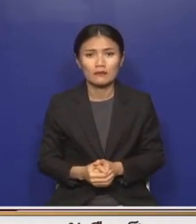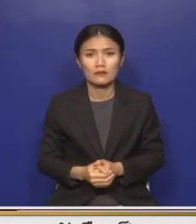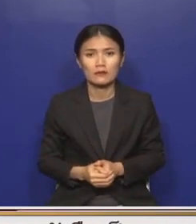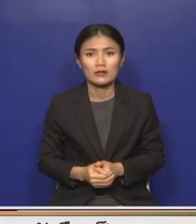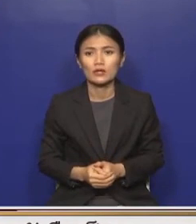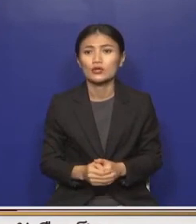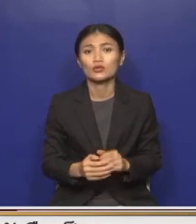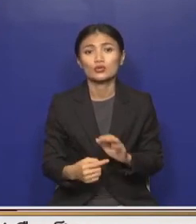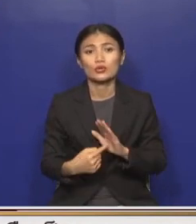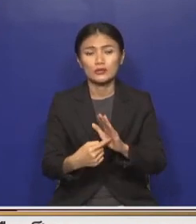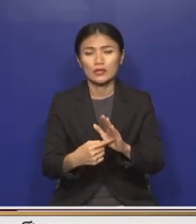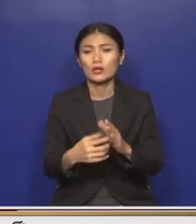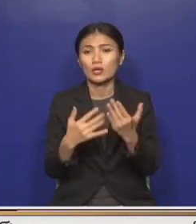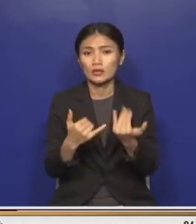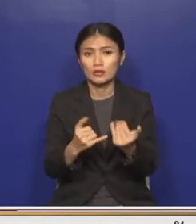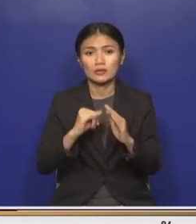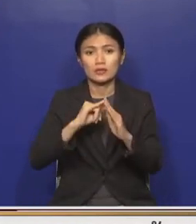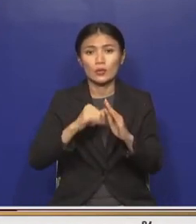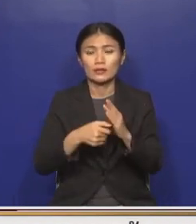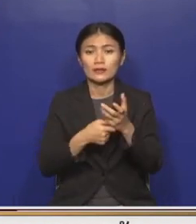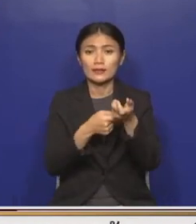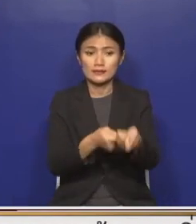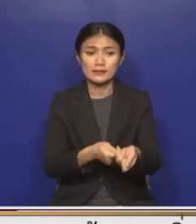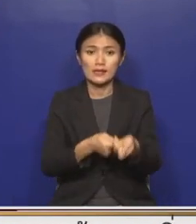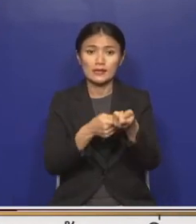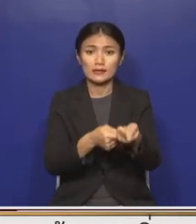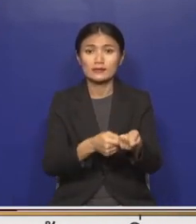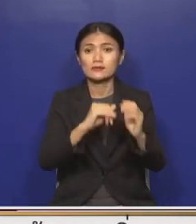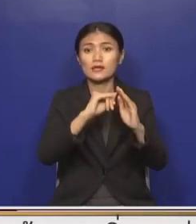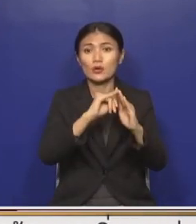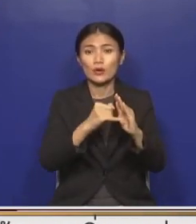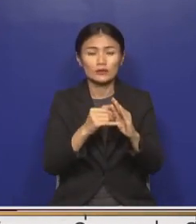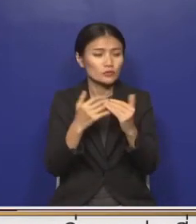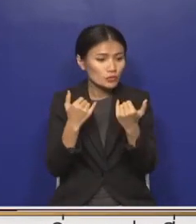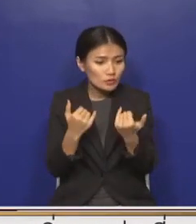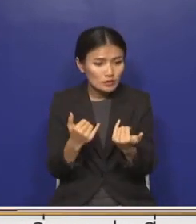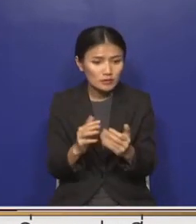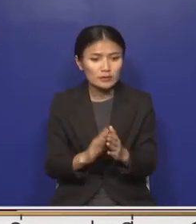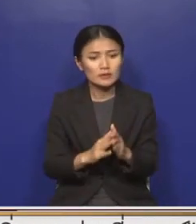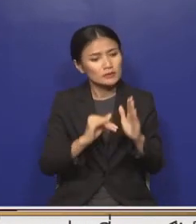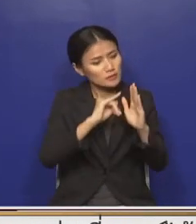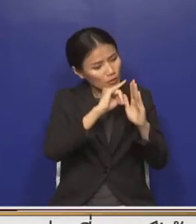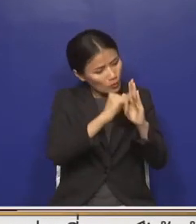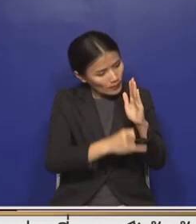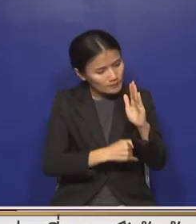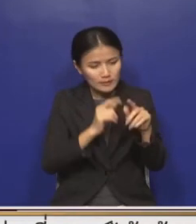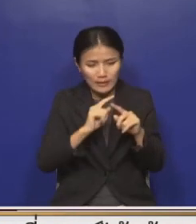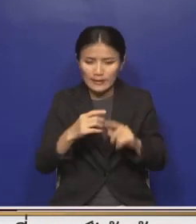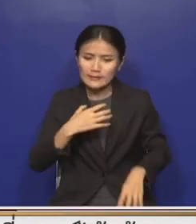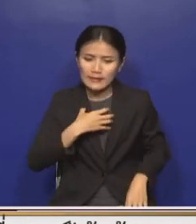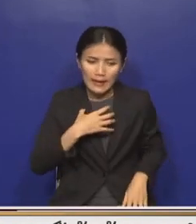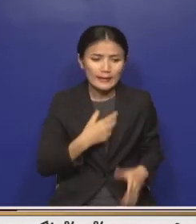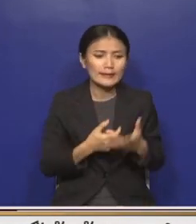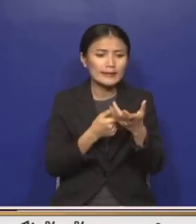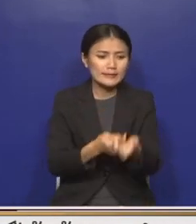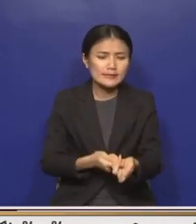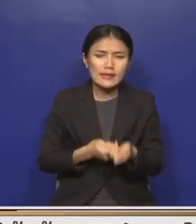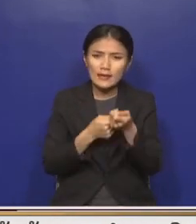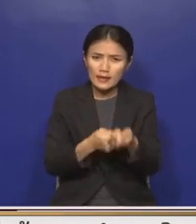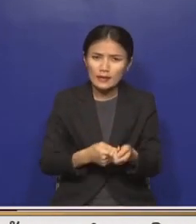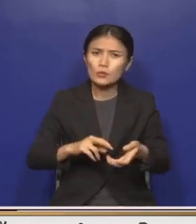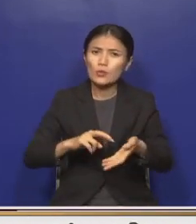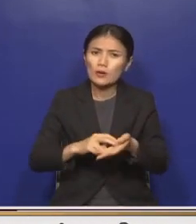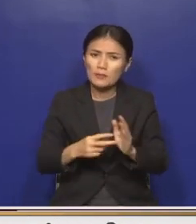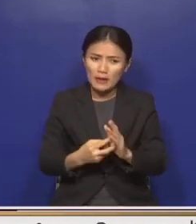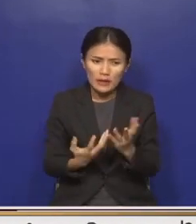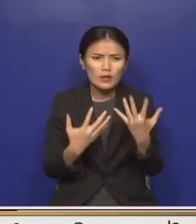เกษต์ก่จัหวัดนั้นผมกอยากเหนว่ากเกษต์ทุพื้นที่ ทุกหมู่บ้านเป็นชีวิตของมนุษย์